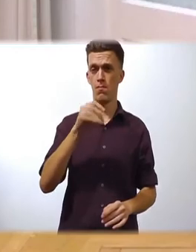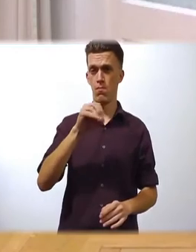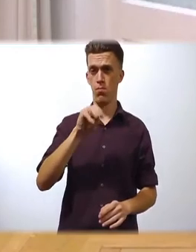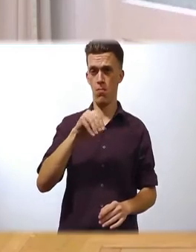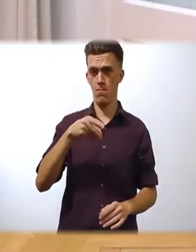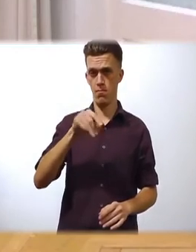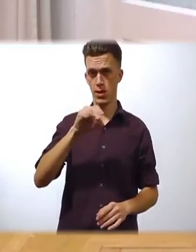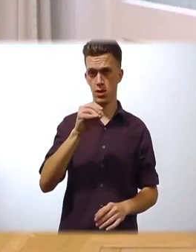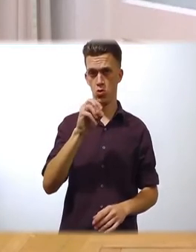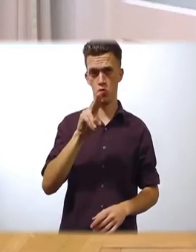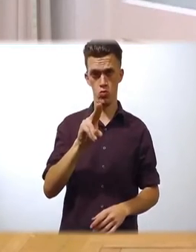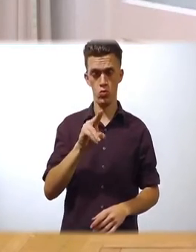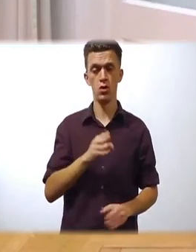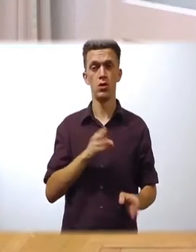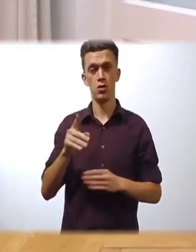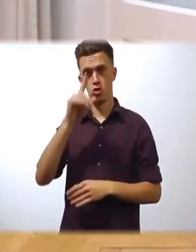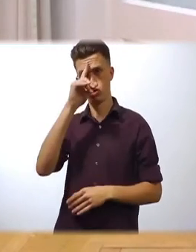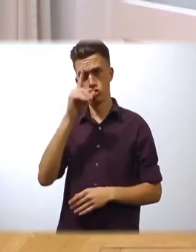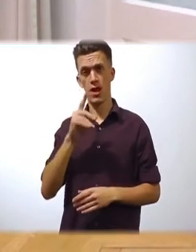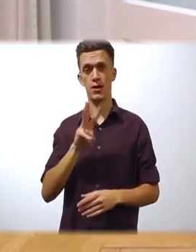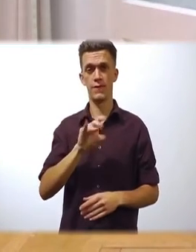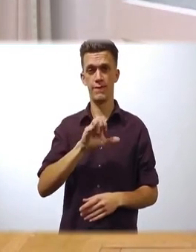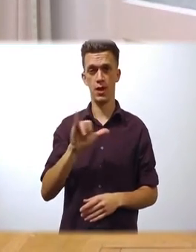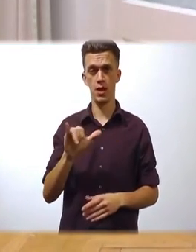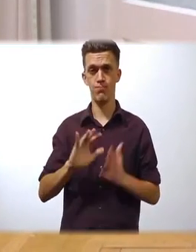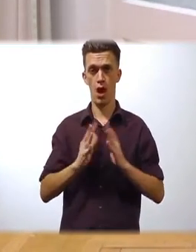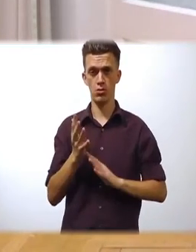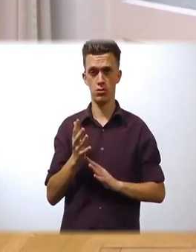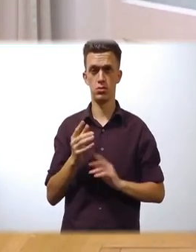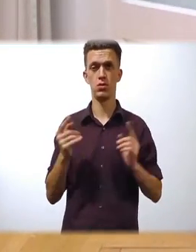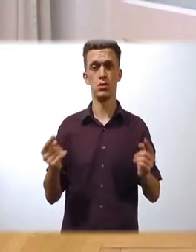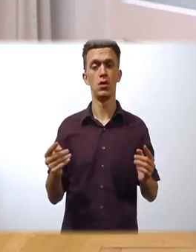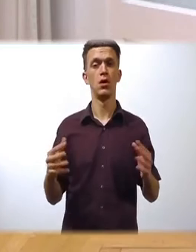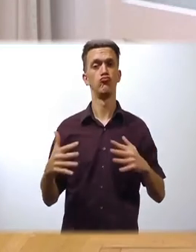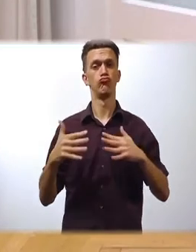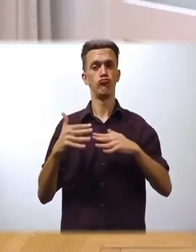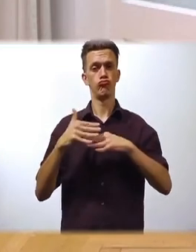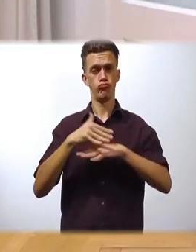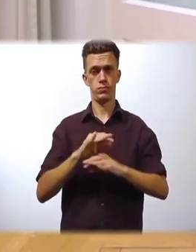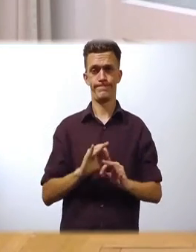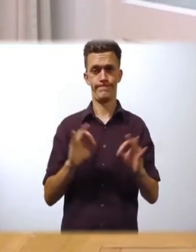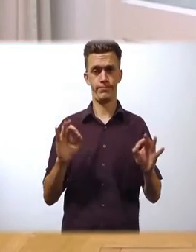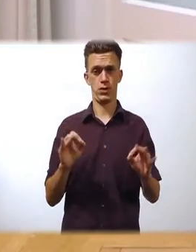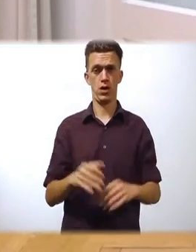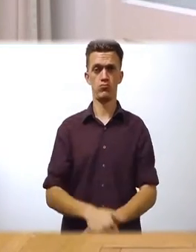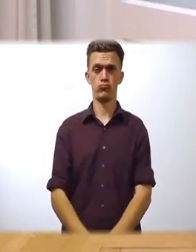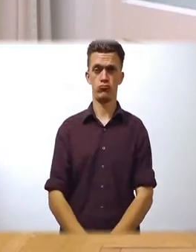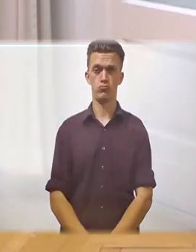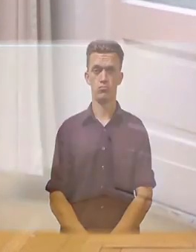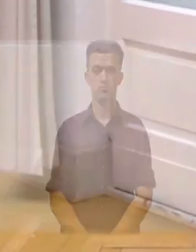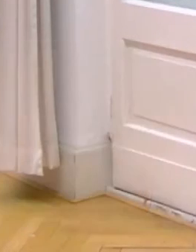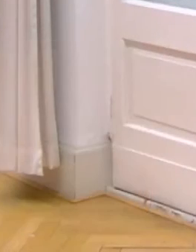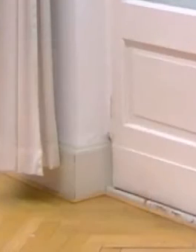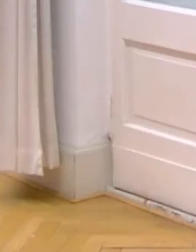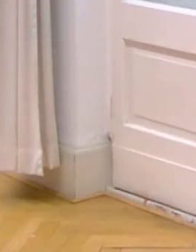mal verbesserten mit der Machtübernahme von Pompidou in Frankreich und dem neuen Bundeskanzler Willy Brandt gab es schon